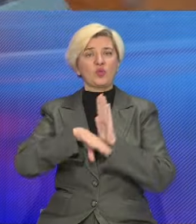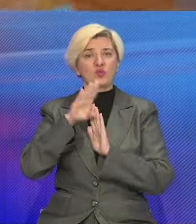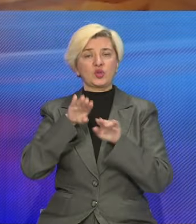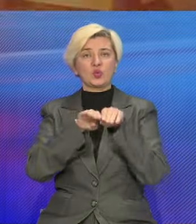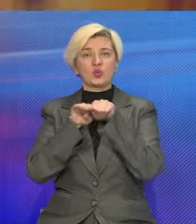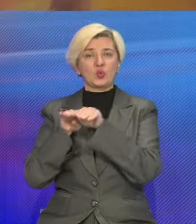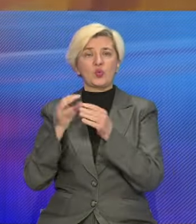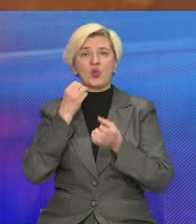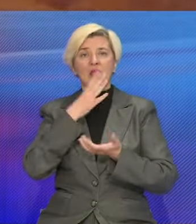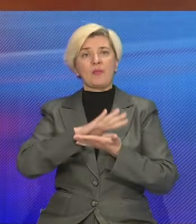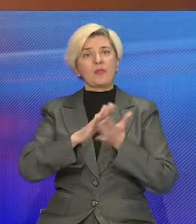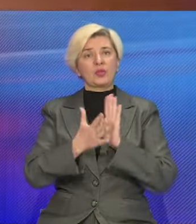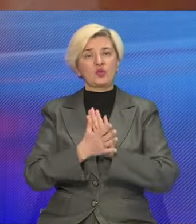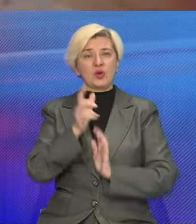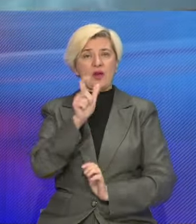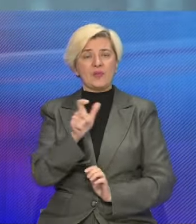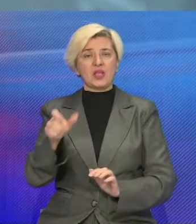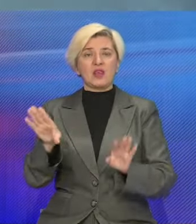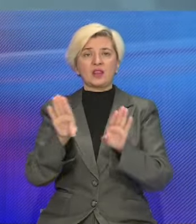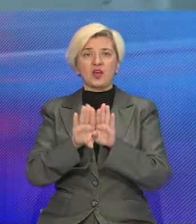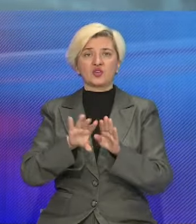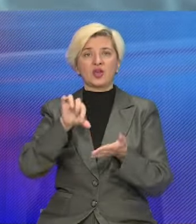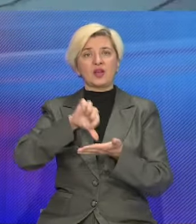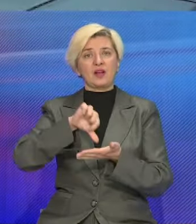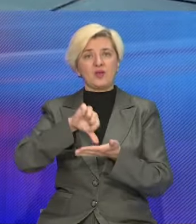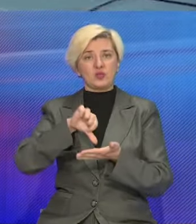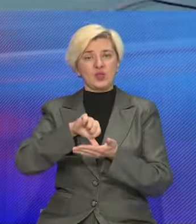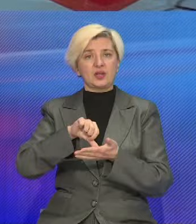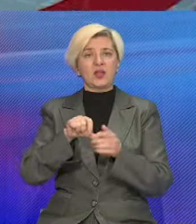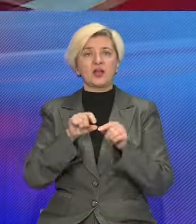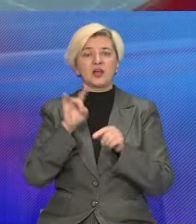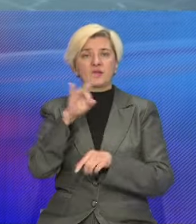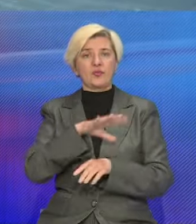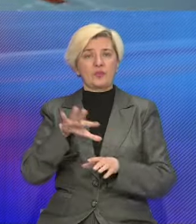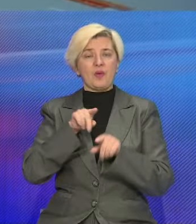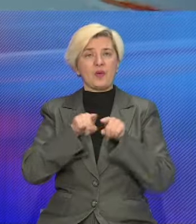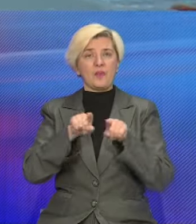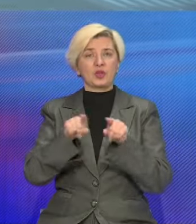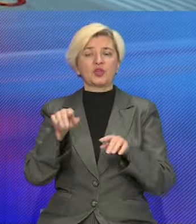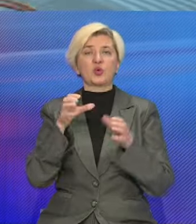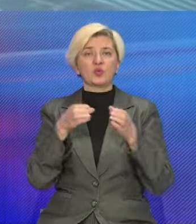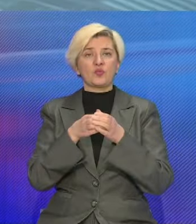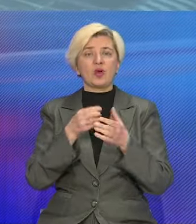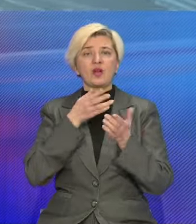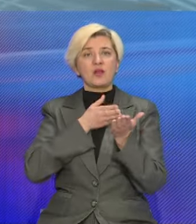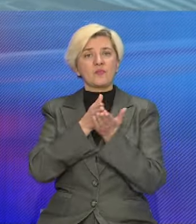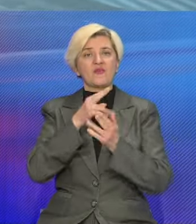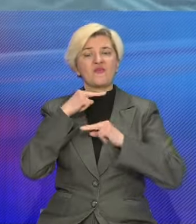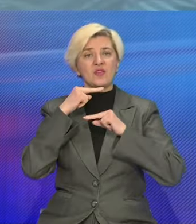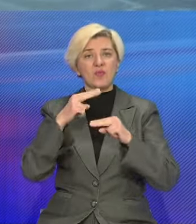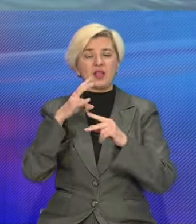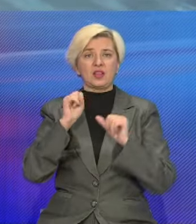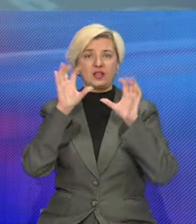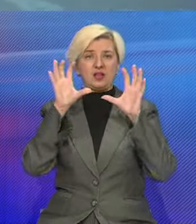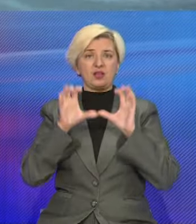Руси, як уделік Республіканській інформаційно-пропагандистській групи, засеродзю увагу на законодавчих змінах, розказав об проведеній